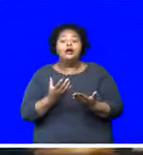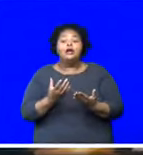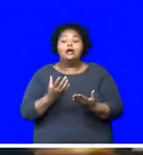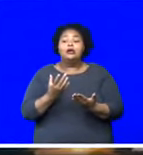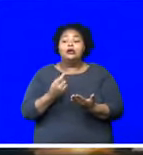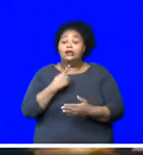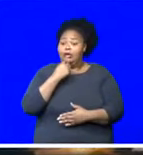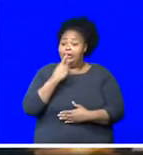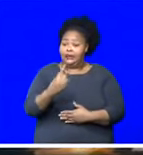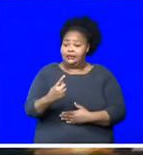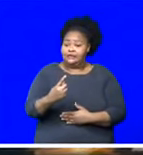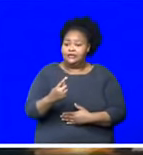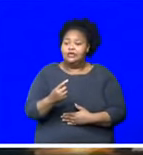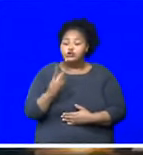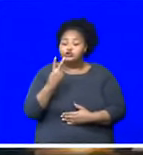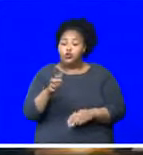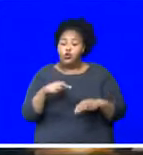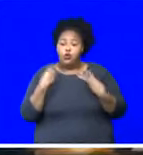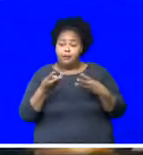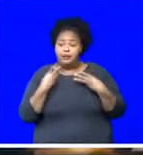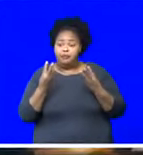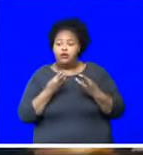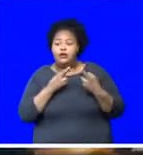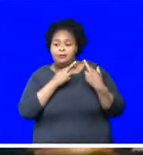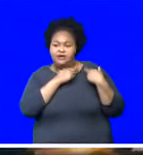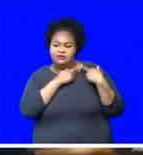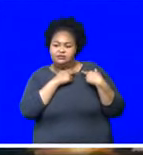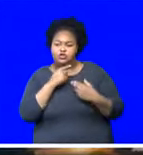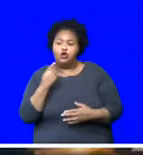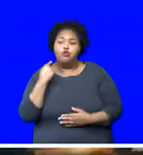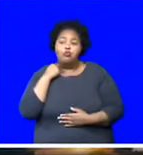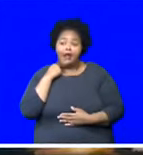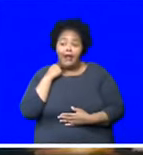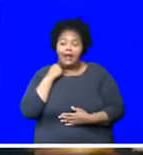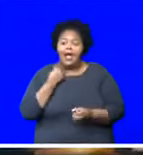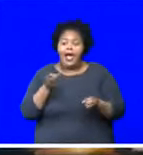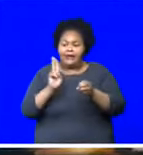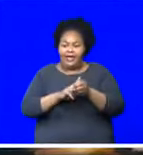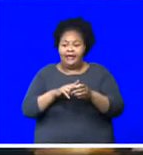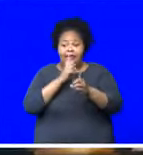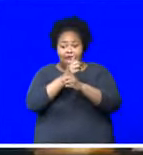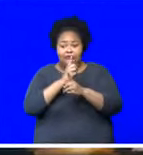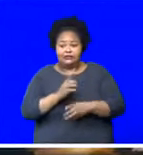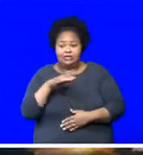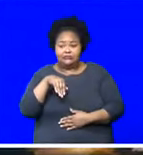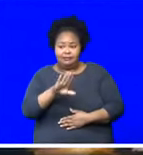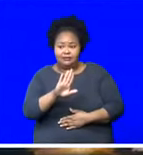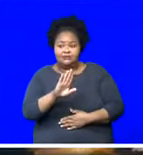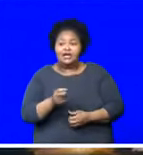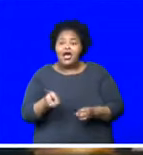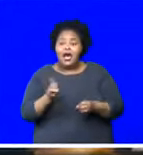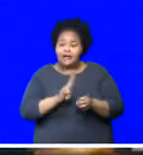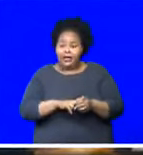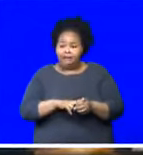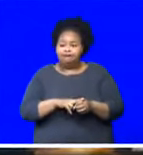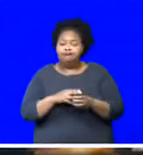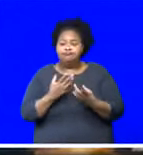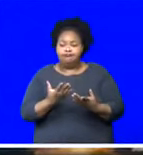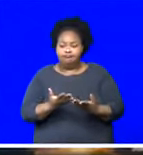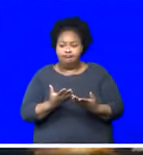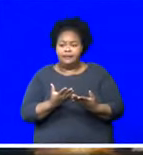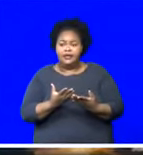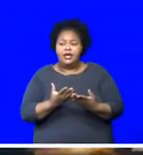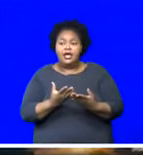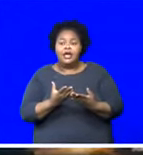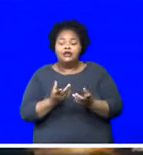phansi. Inganelo ethi nekuvuma kwabo licala lekufela ngumuntu ngesiphosiso iyagucula ikwenta ukuthi labasula bayaliphika lelicala. Inganelo